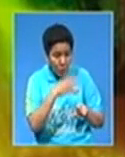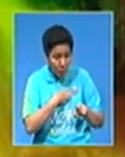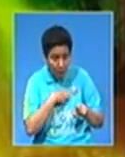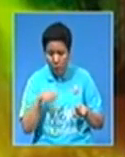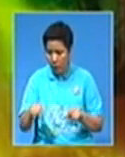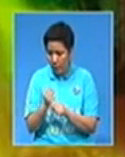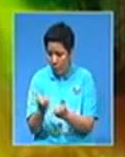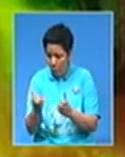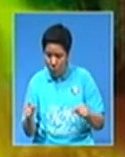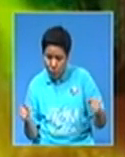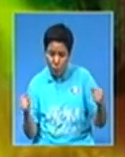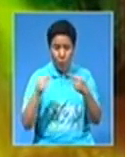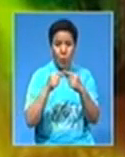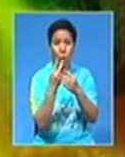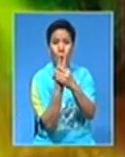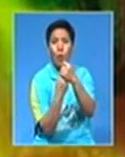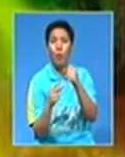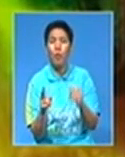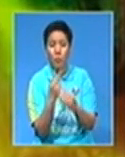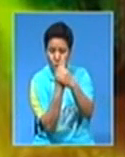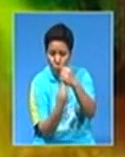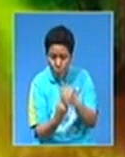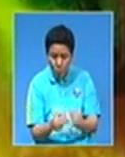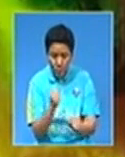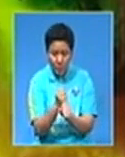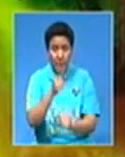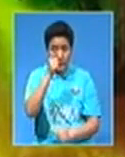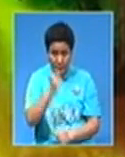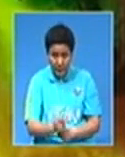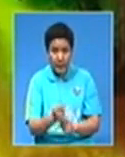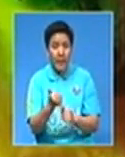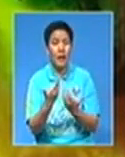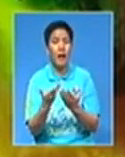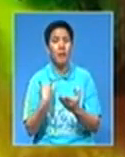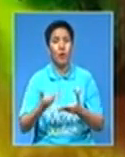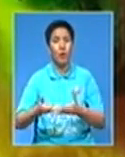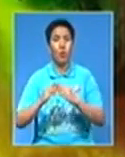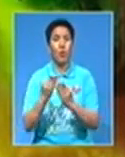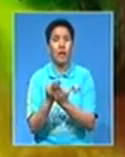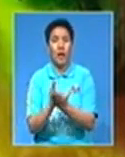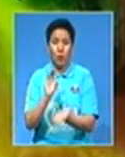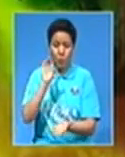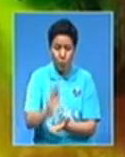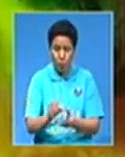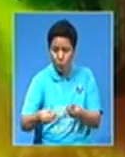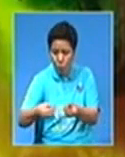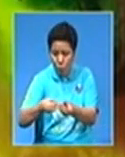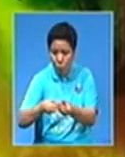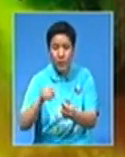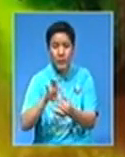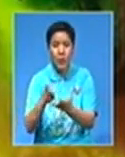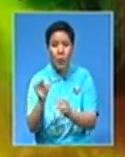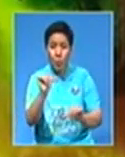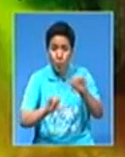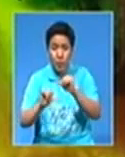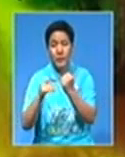ประเทศและภูมิปัญญาท้องถิ่นเพื่อนำมาสู่การใช้งานจริงการจัดตั้งกองทุนเงินร่วมลงทุนเพื่อธุรกิจฐานวิทยาศ